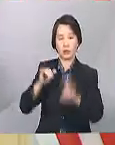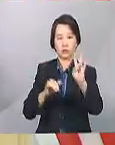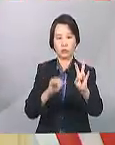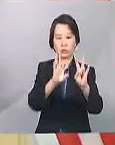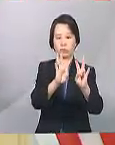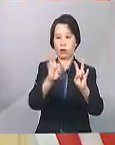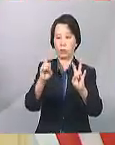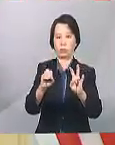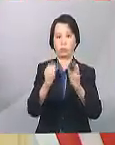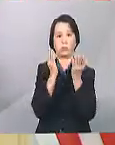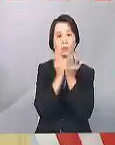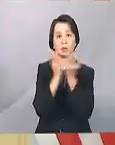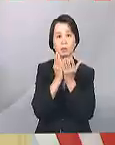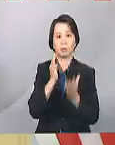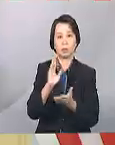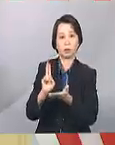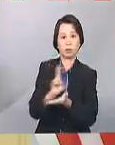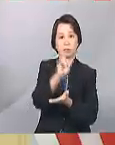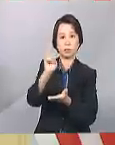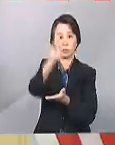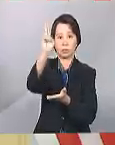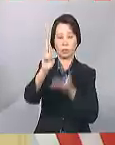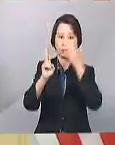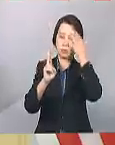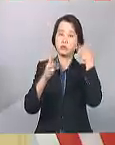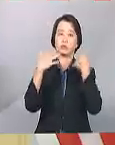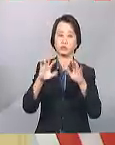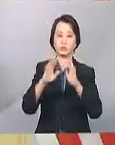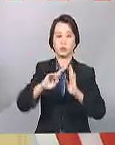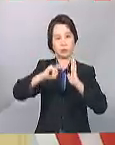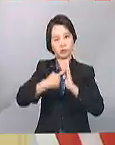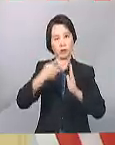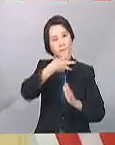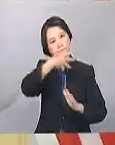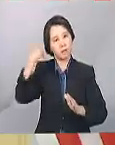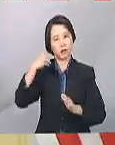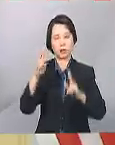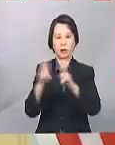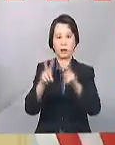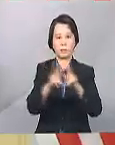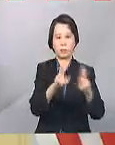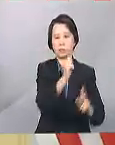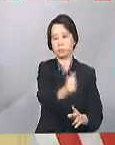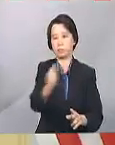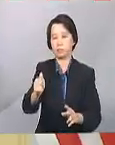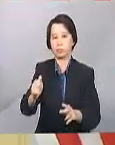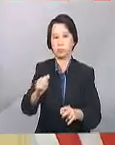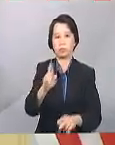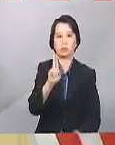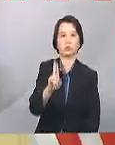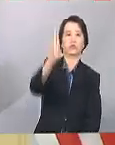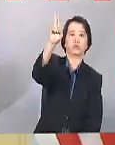790 pelajar IPT telah pun bergerak pulang ke kampung masing-masing di zon